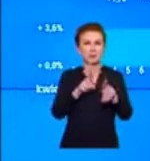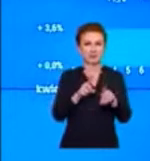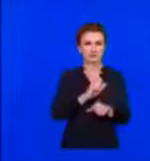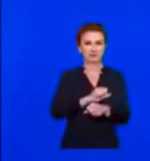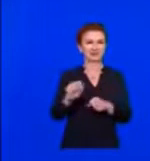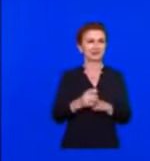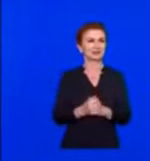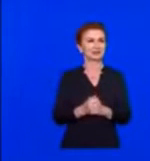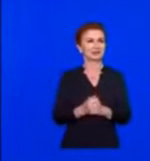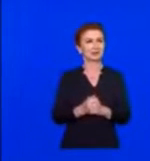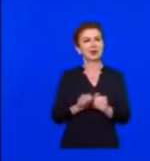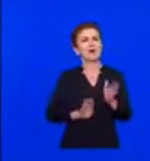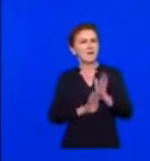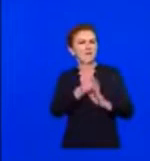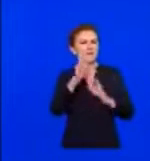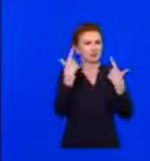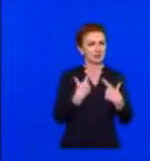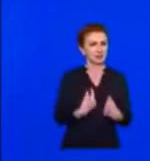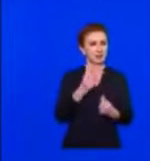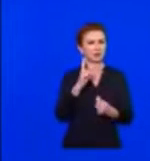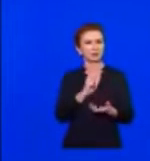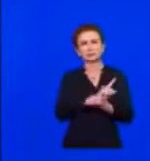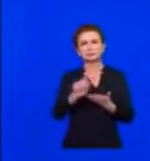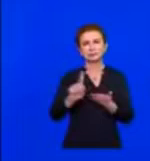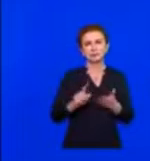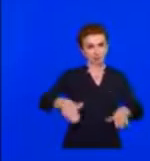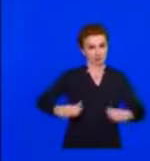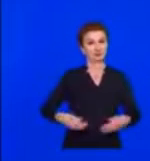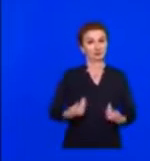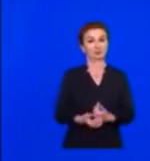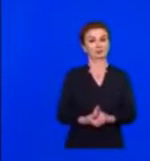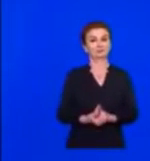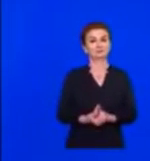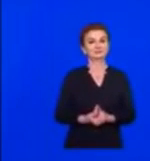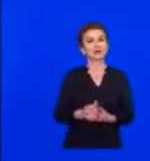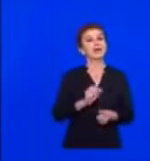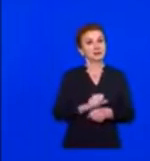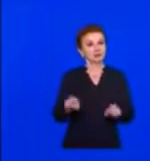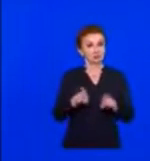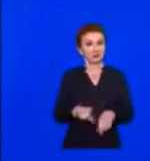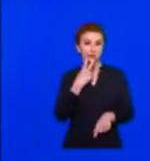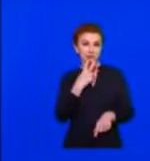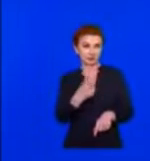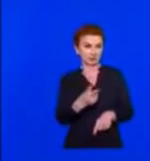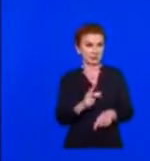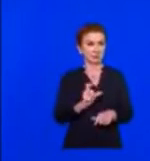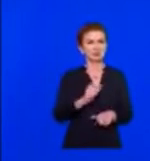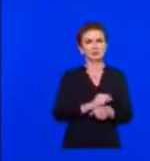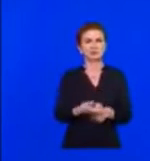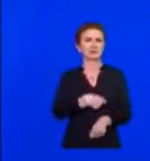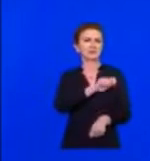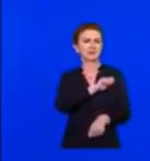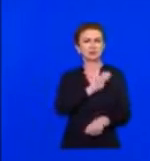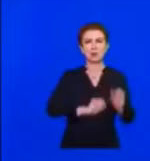jest przyrost osób, które szybciej zdrowieją. Jednocześnie też widzimy, co dzieje się w Hiszpanii,